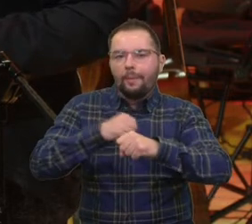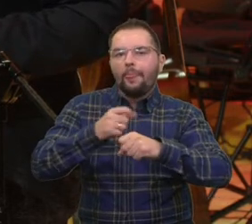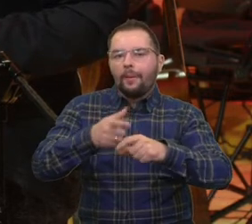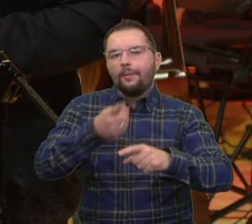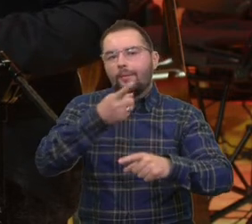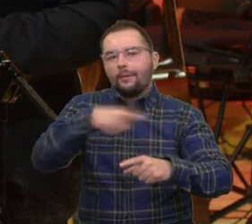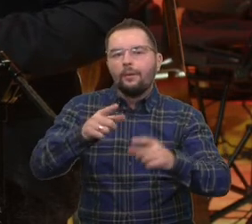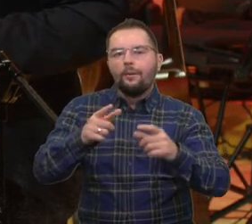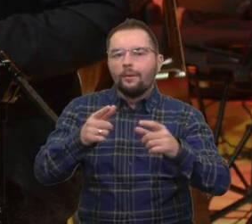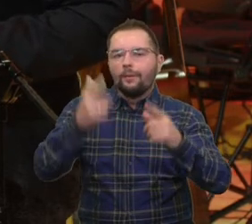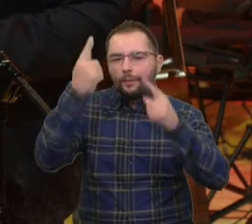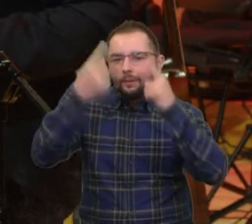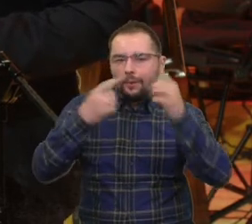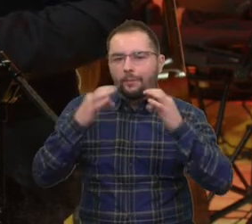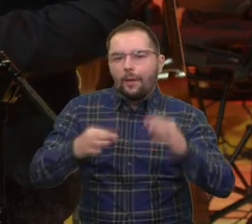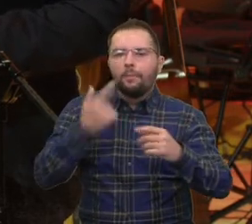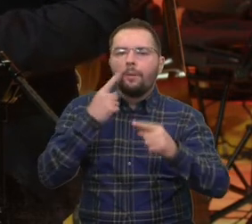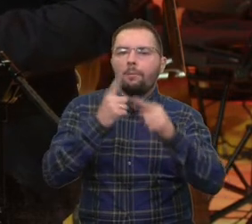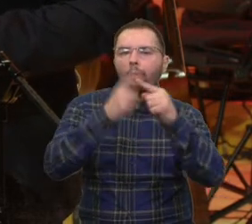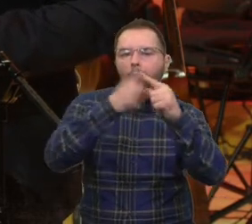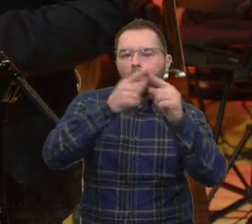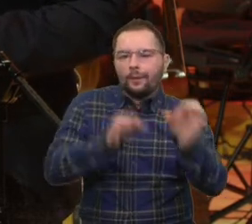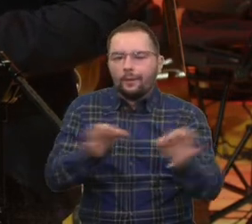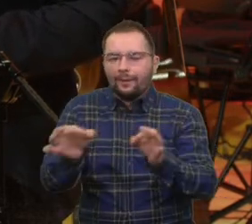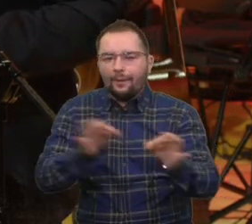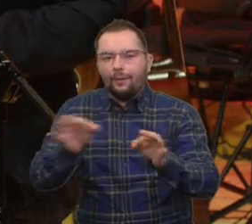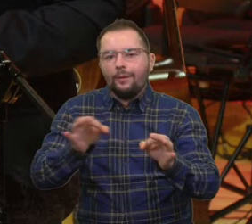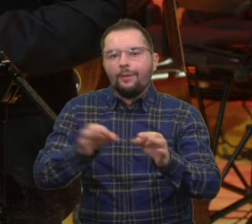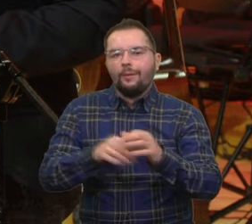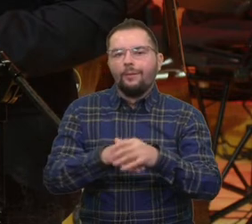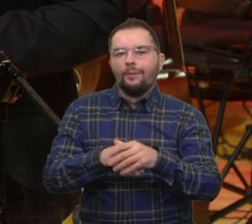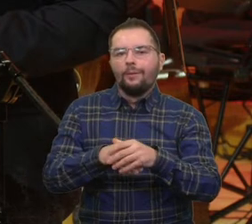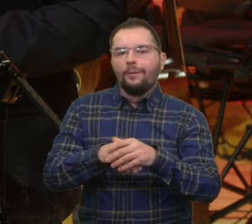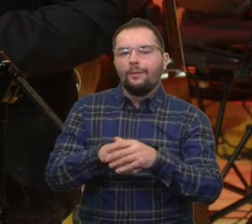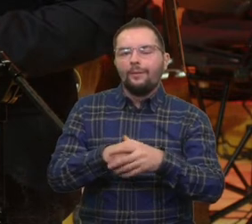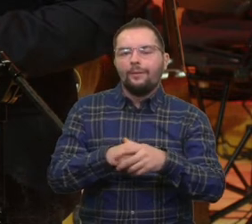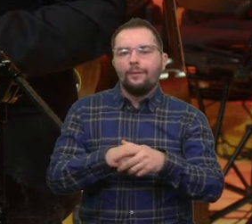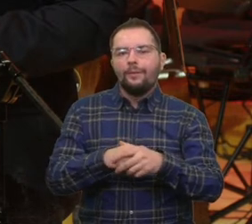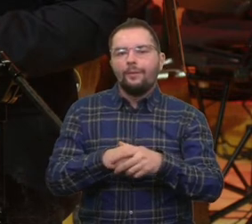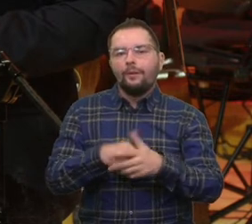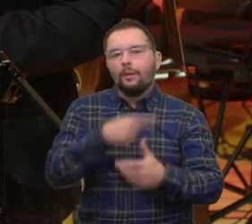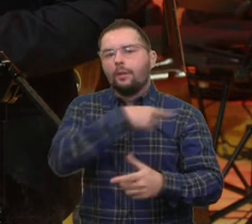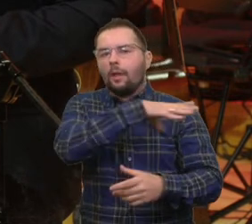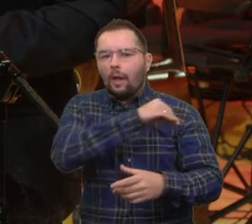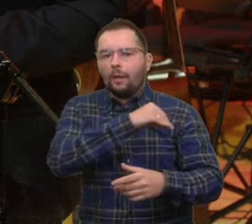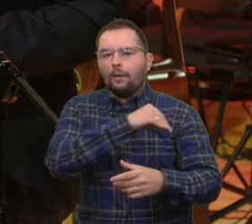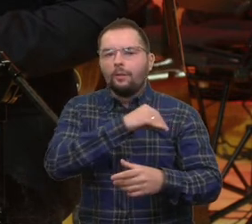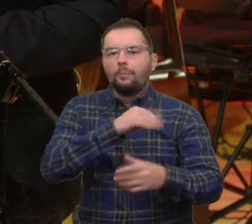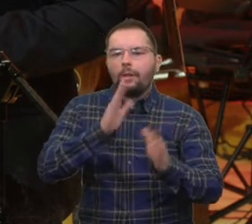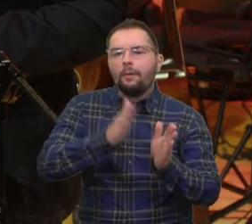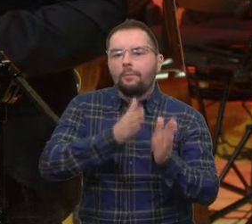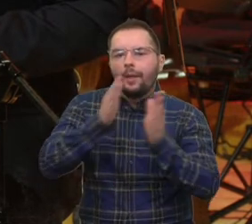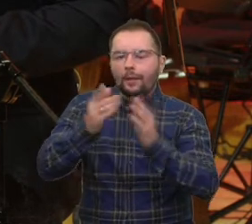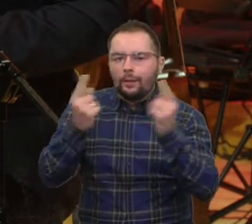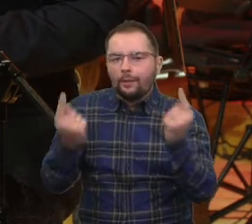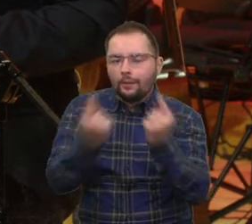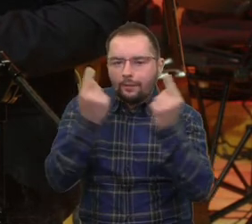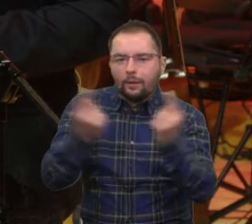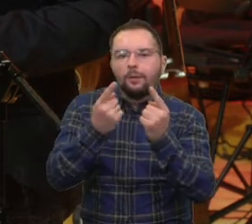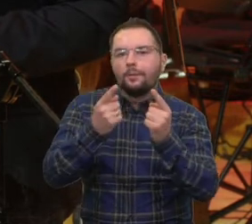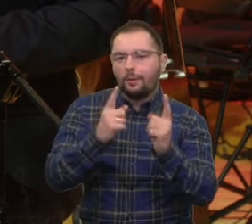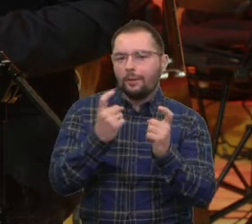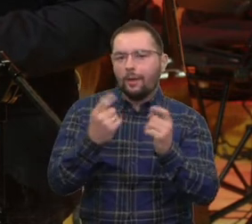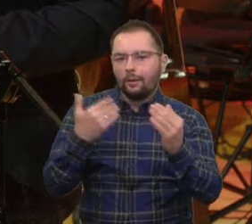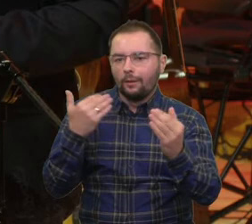drodzy państwo, o tej same pozytywne historie. I ja myślę, że tu możemy, Marku, też wspomnieć o tym, że przy kolejnej sytuacji, która już za moment wydarzy